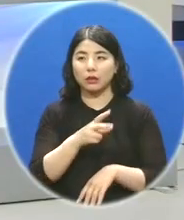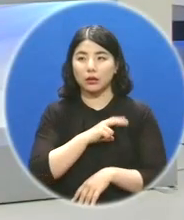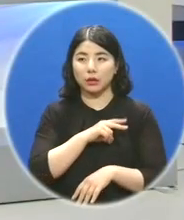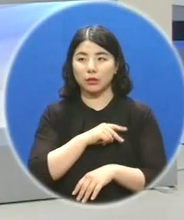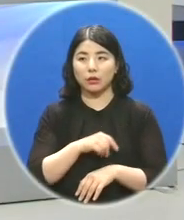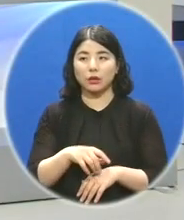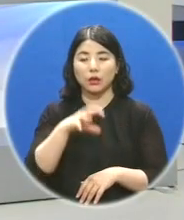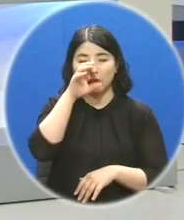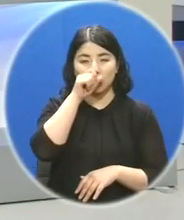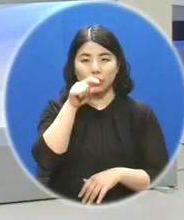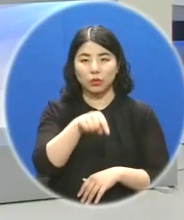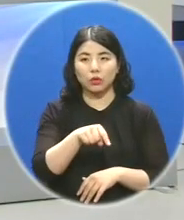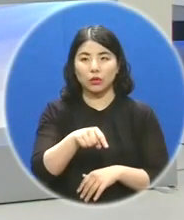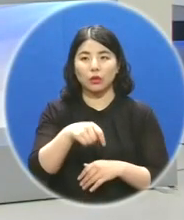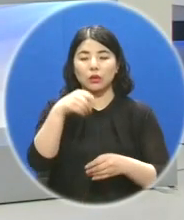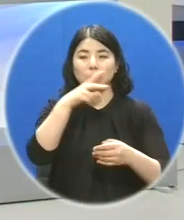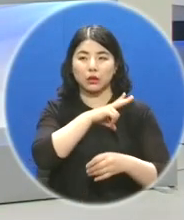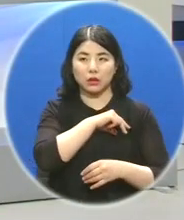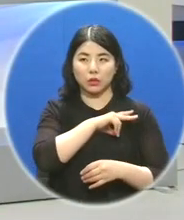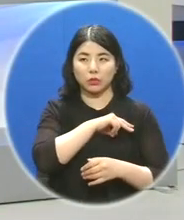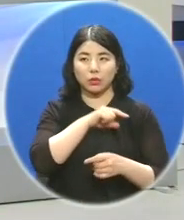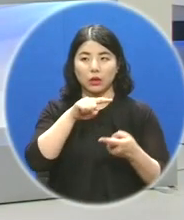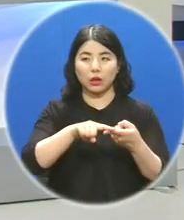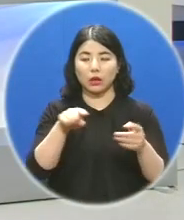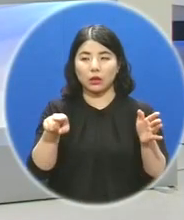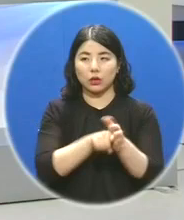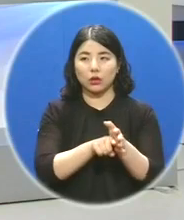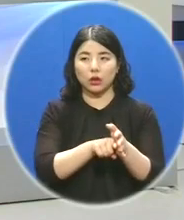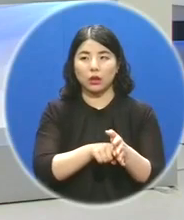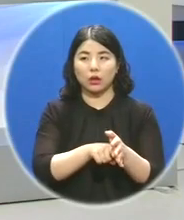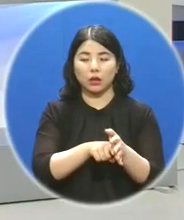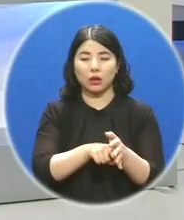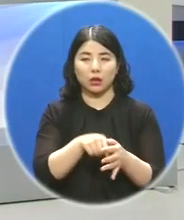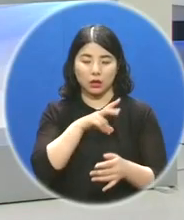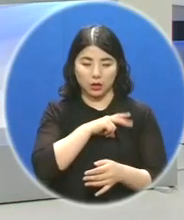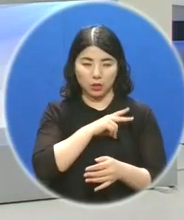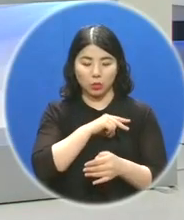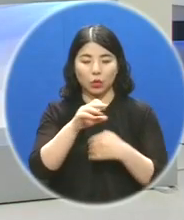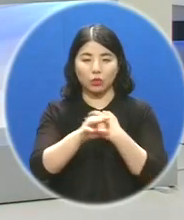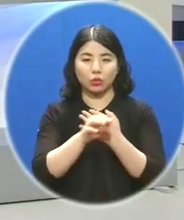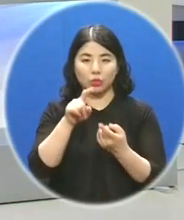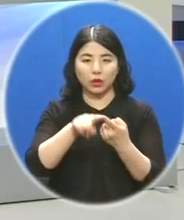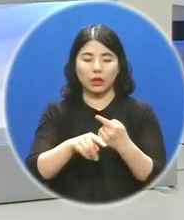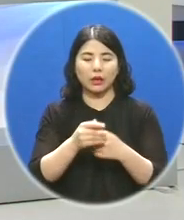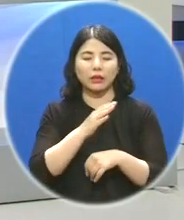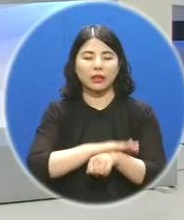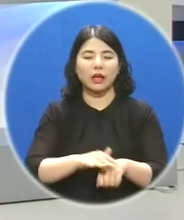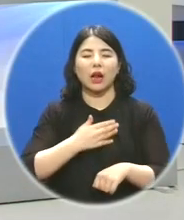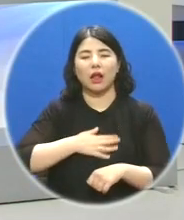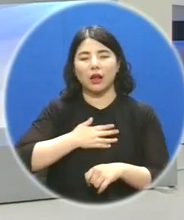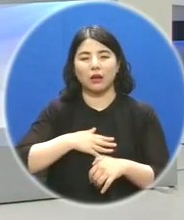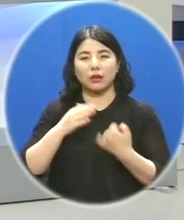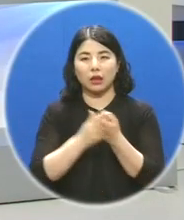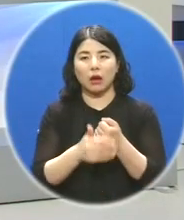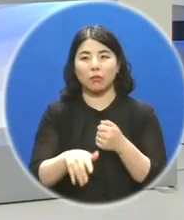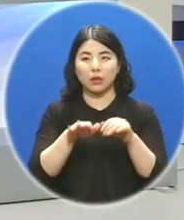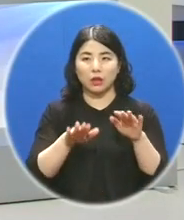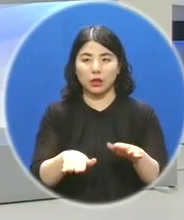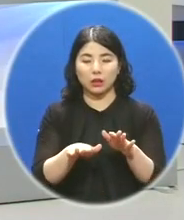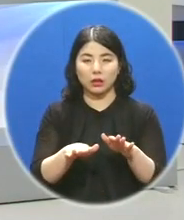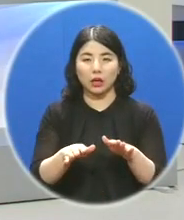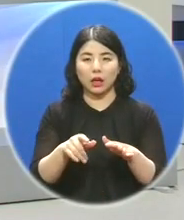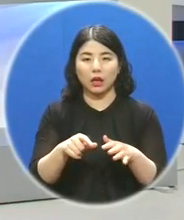제도가 갖고 있는 장점 중에 하나가 의원들에 대한 신뢰, 의원들이 의장 후보들에 대해서 가장 많이 알기 때문에 이 제도가